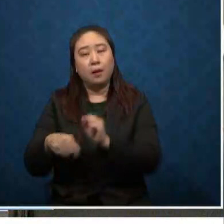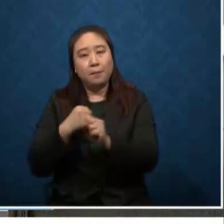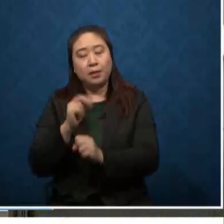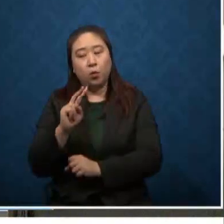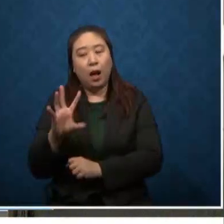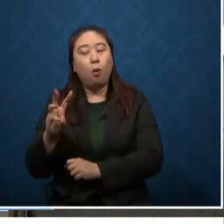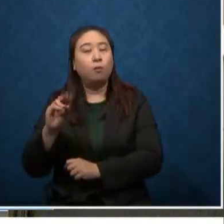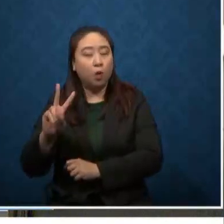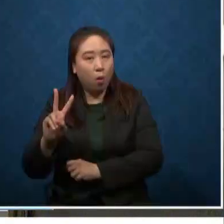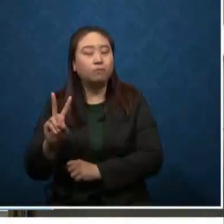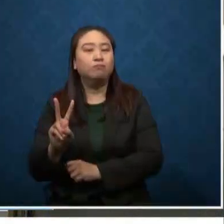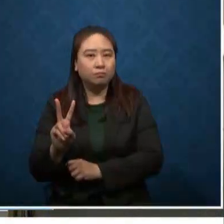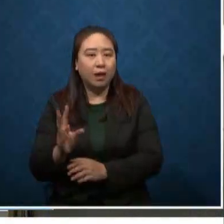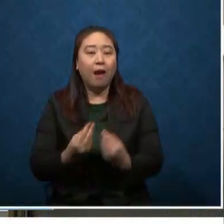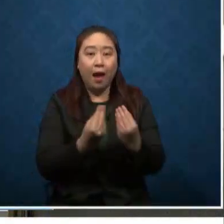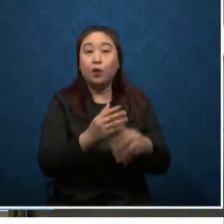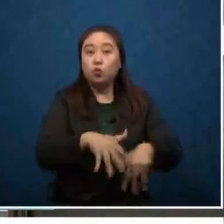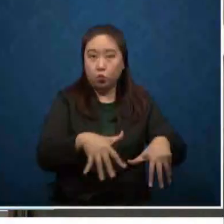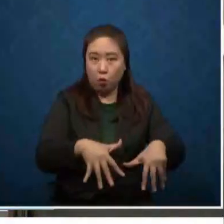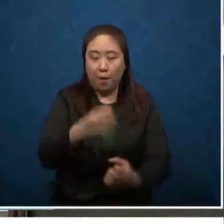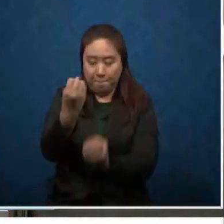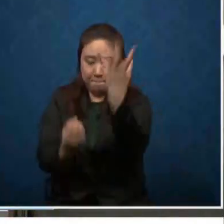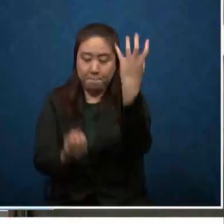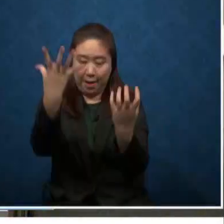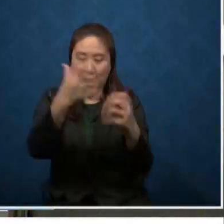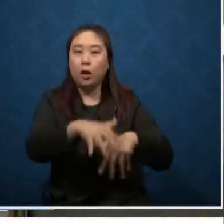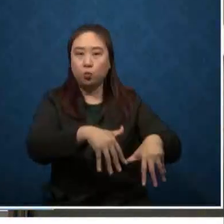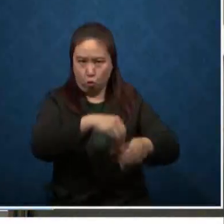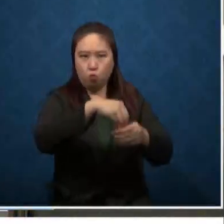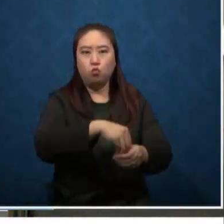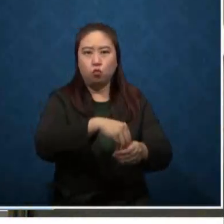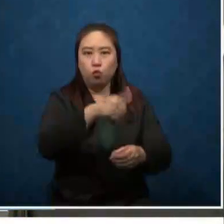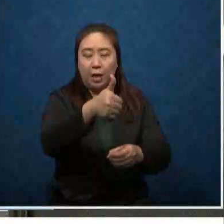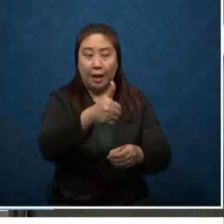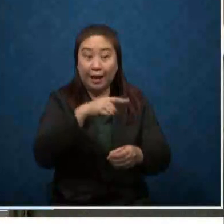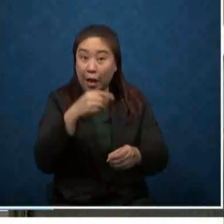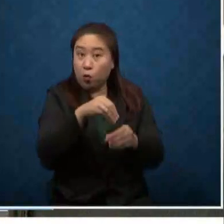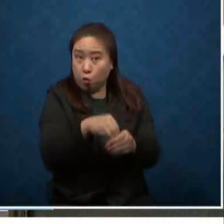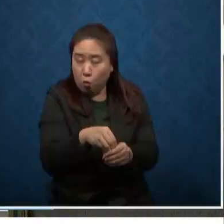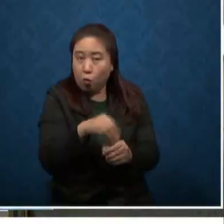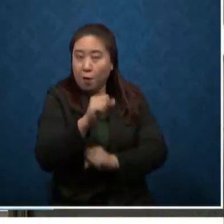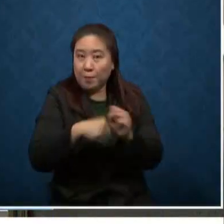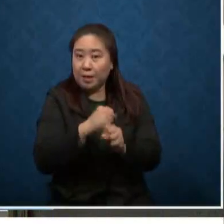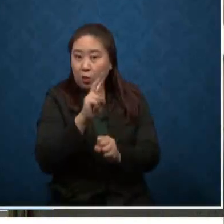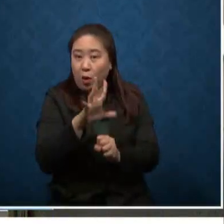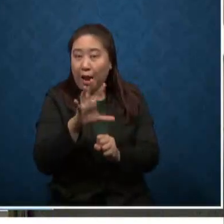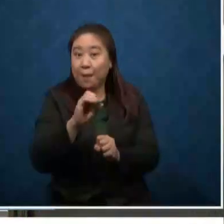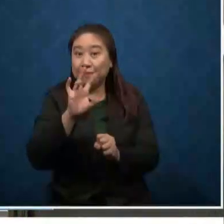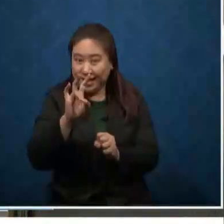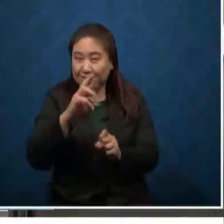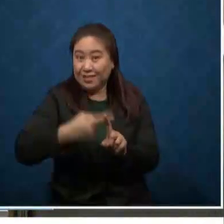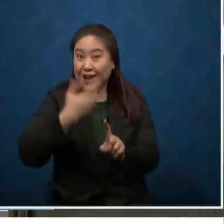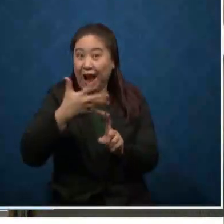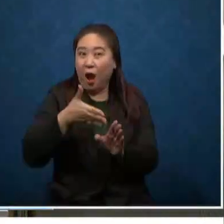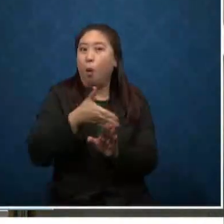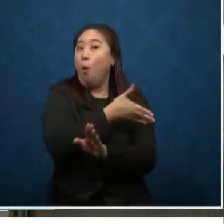62อัุญาตใหชุมชนอยใป่าได้ ที่อยู่มาก่อนพฤษภา 257นี่เปยุบายร